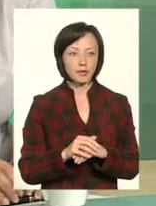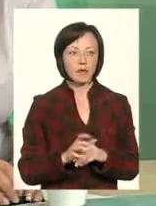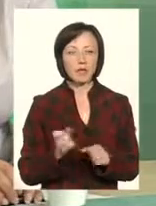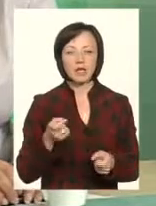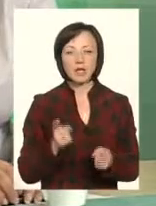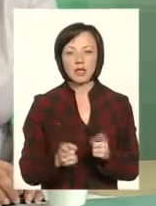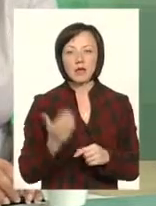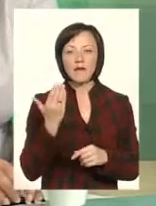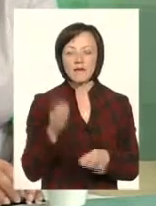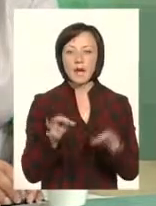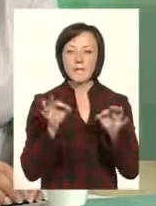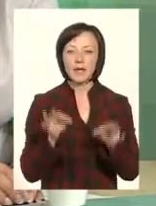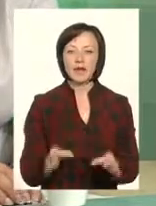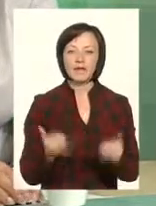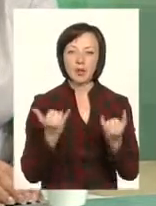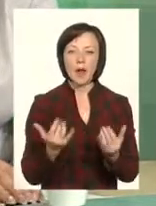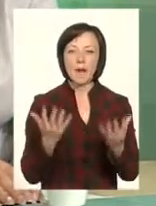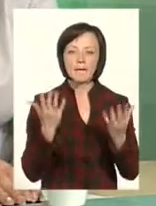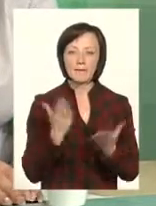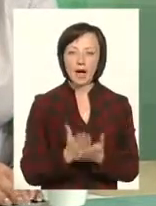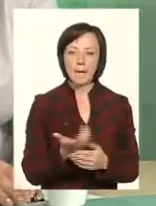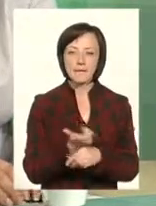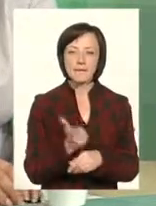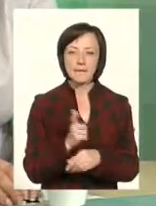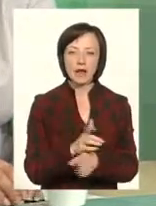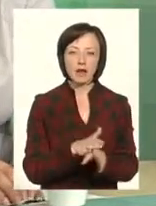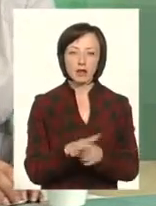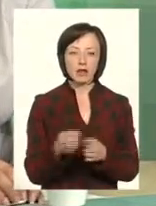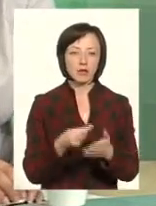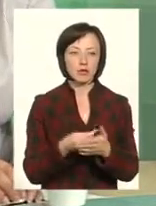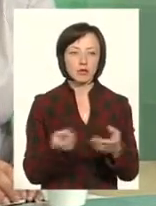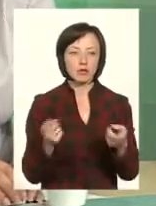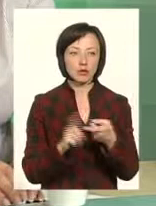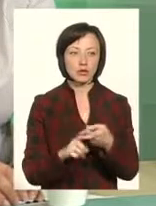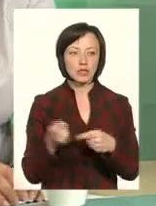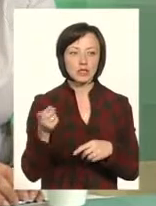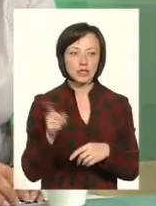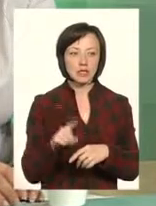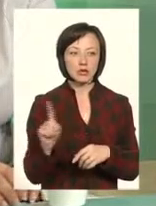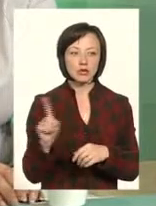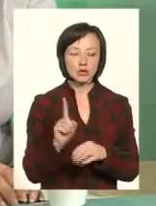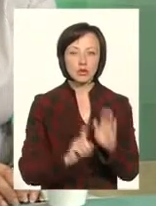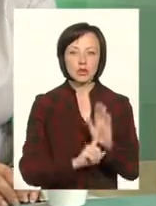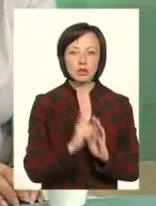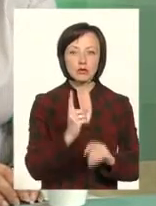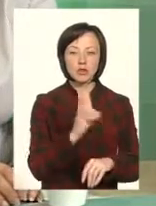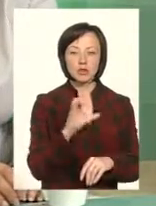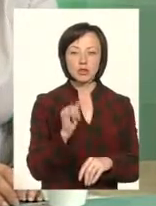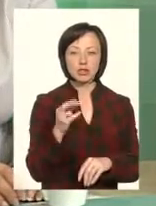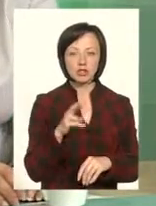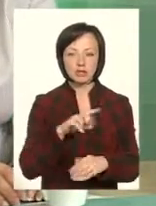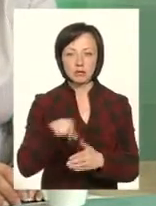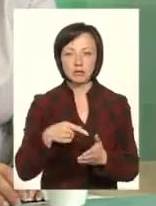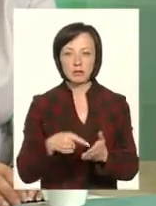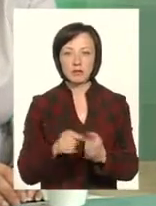дійсно, ви праві. Сьогодні ми маємо перевиконання бюджету міського у зв'язку з тим, що з 1 січня